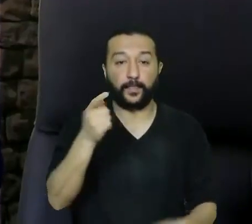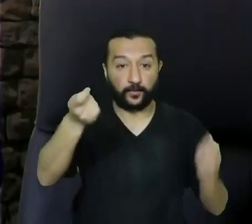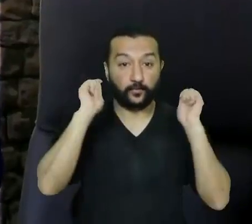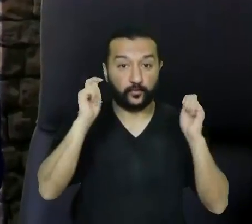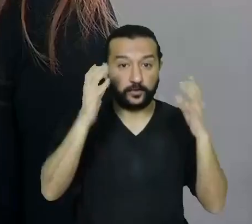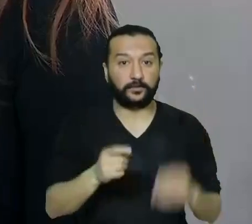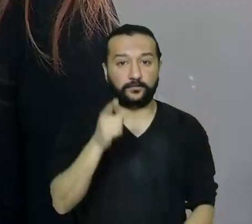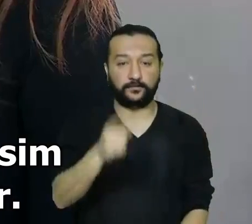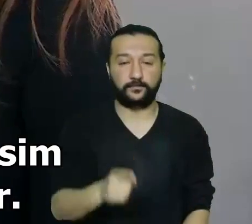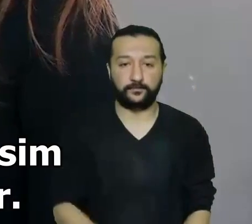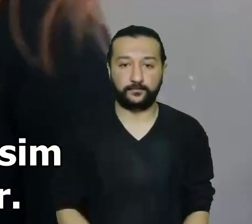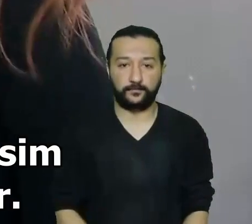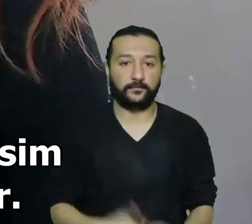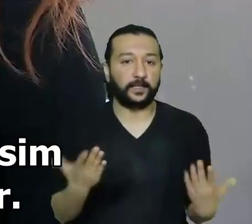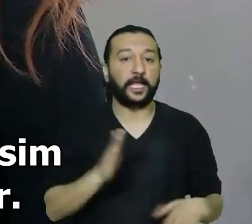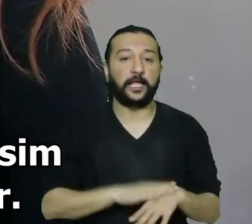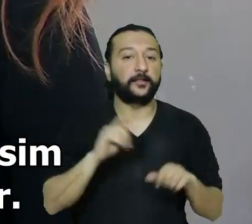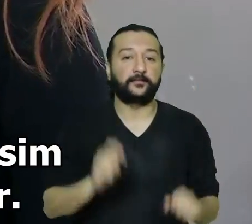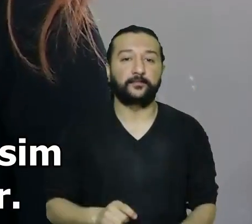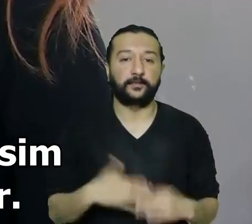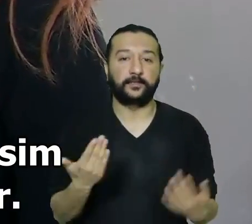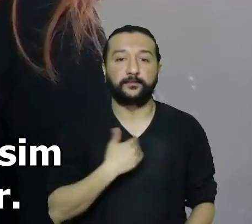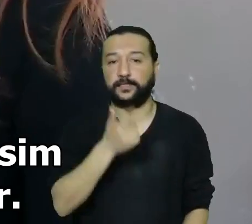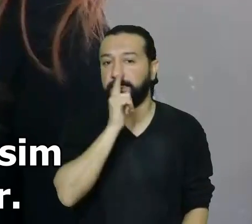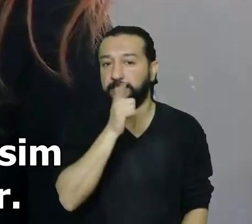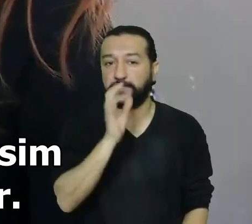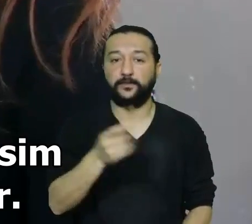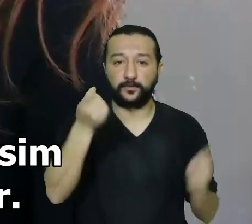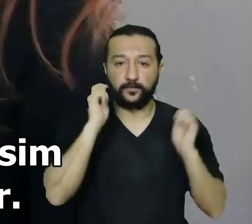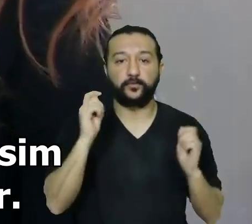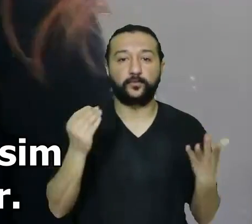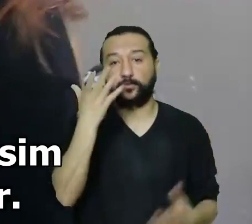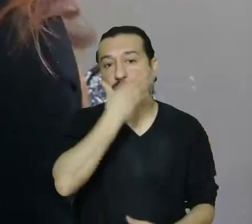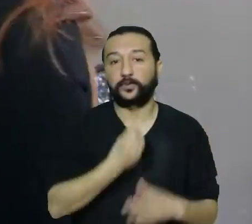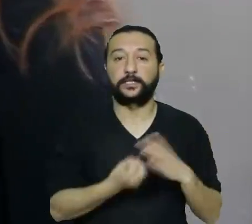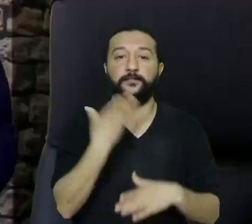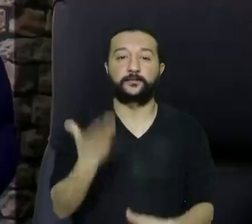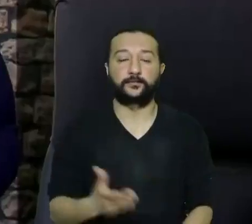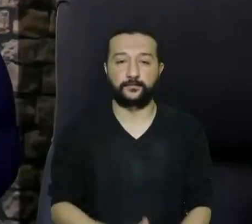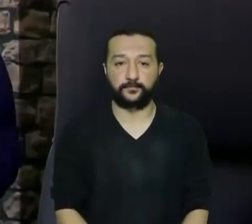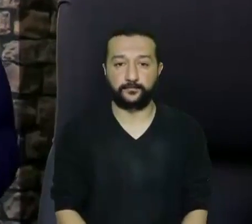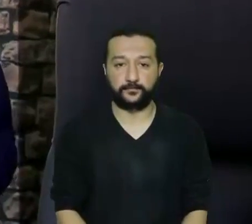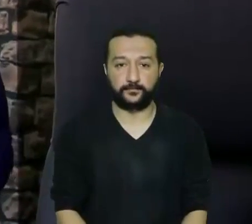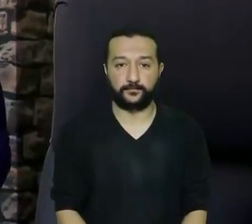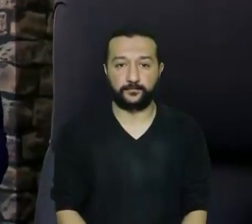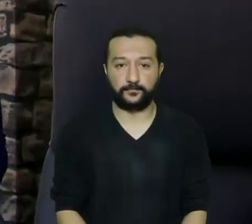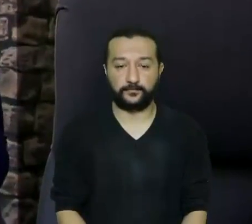duş alıyorsunuz. Ay ne yapayım? Benim de sesim sadece duşta güzel çıkıyor.